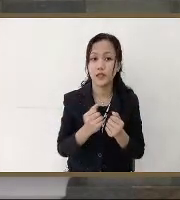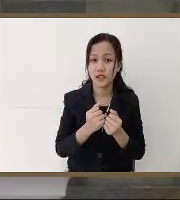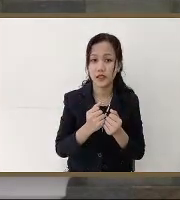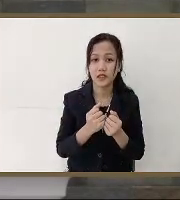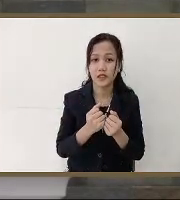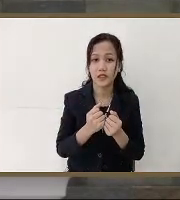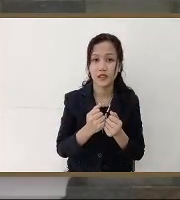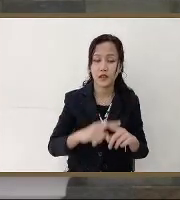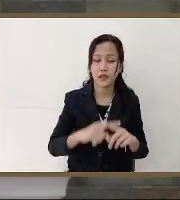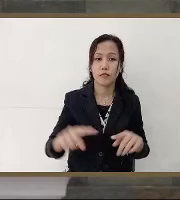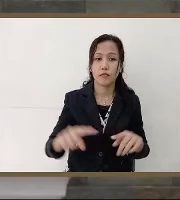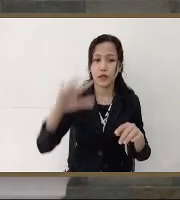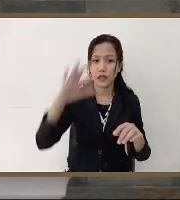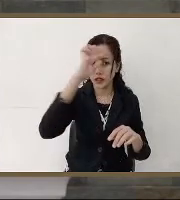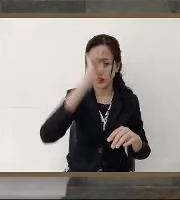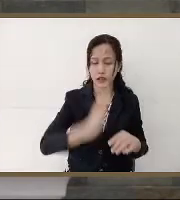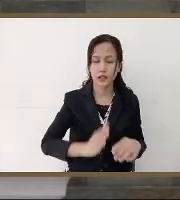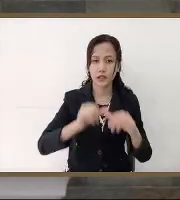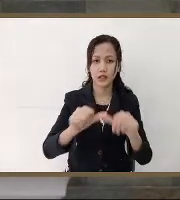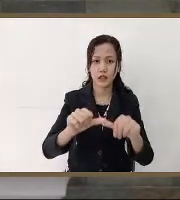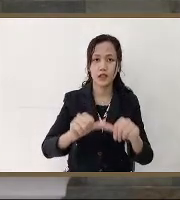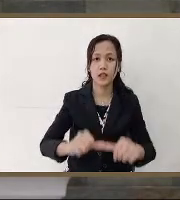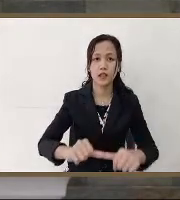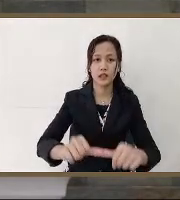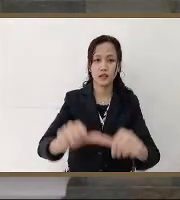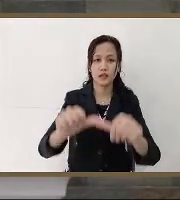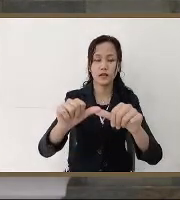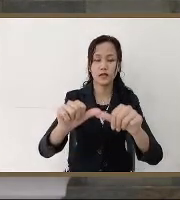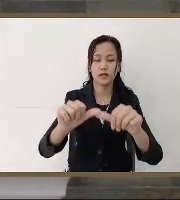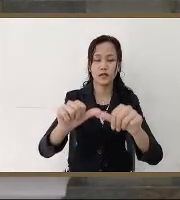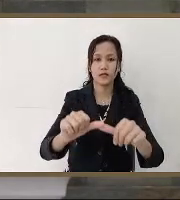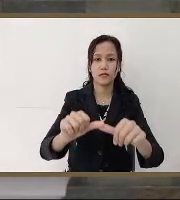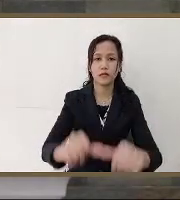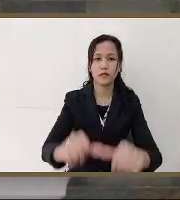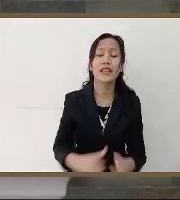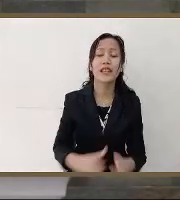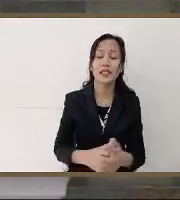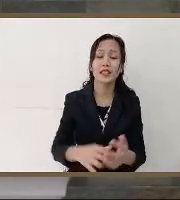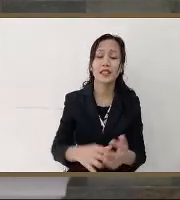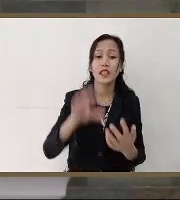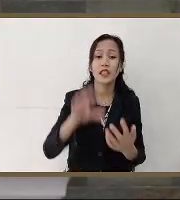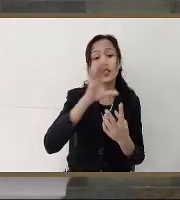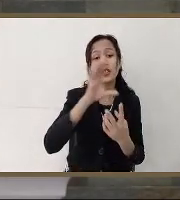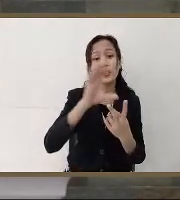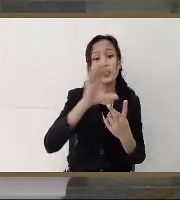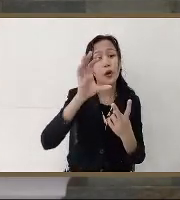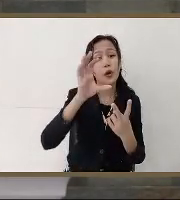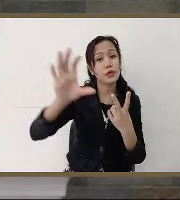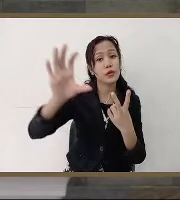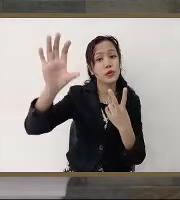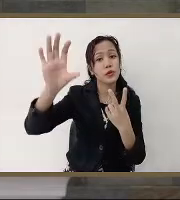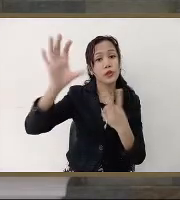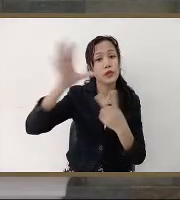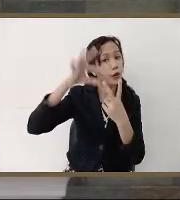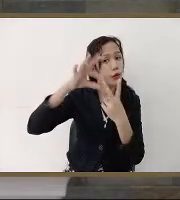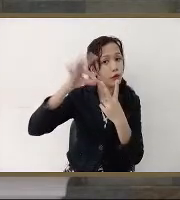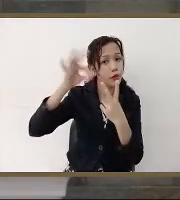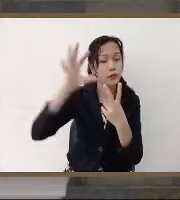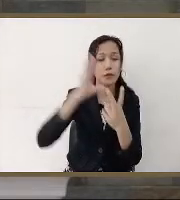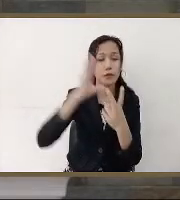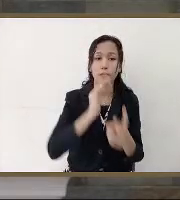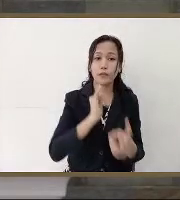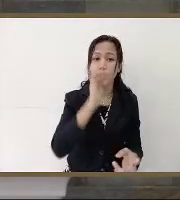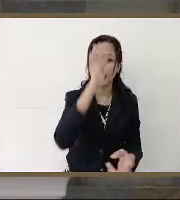patuloy na binibigay sa kanila ng Diyos na maghahari, ay pinipili pa rin ng Diyos. Alright? Pinipili pa rin ng Diyos. So again,